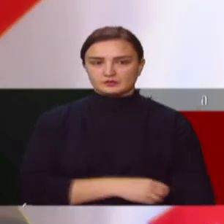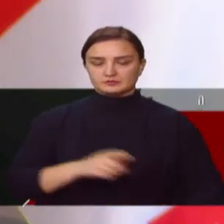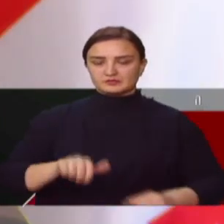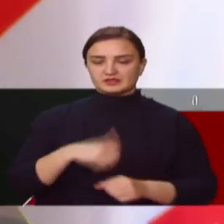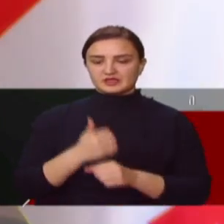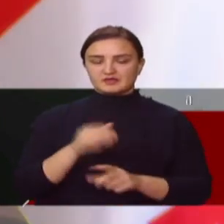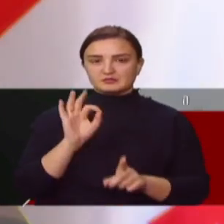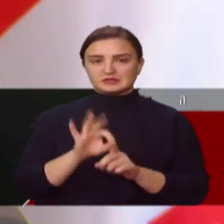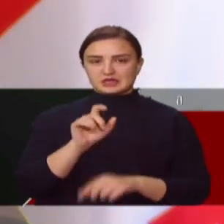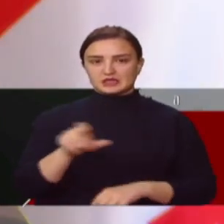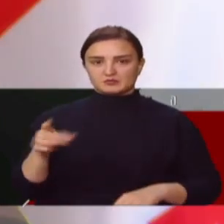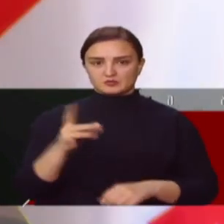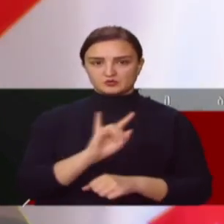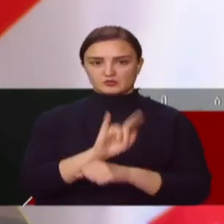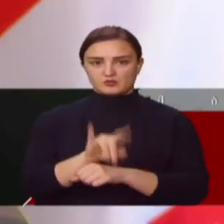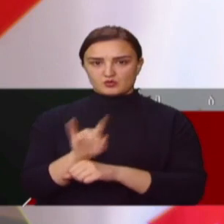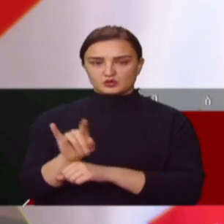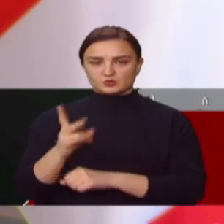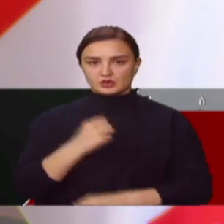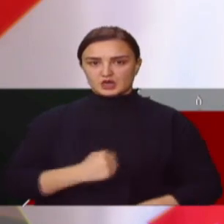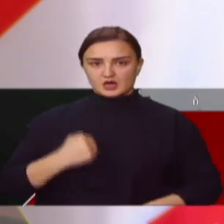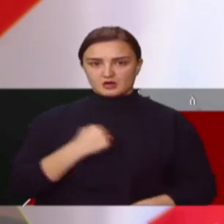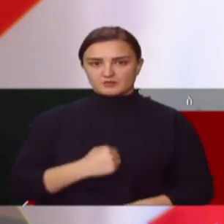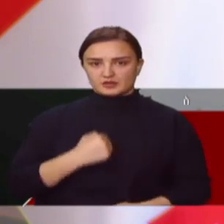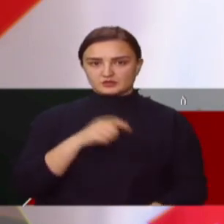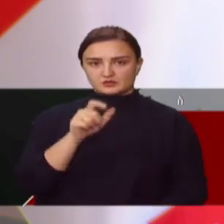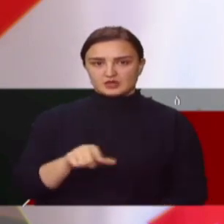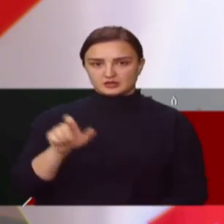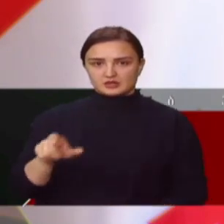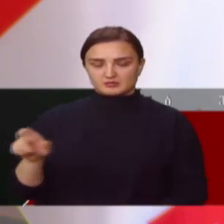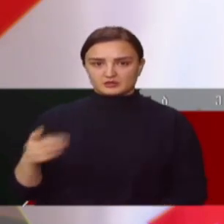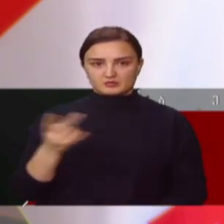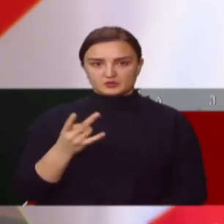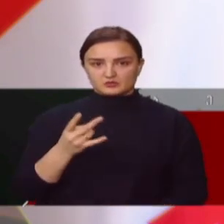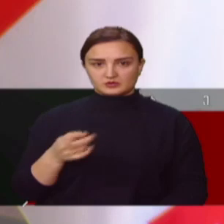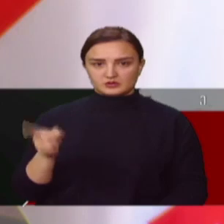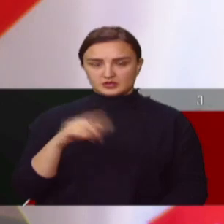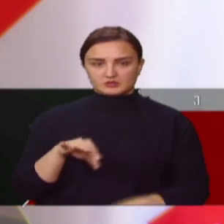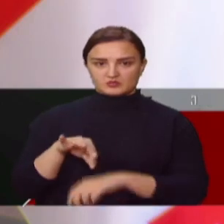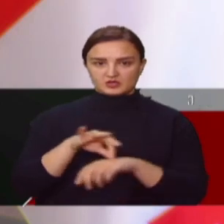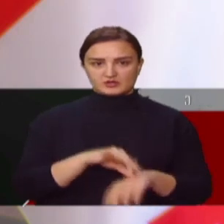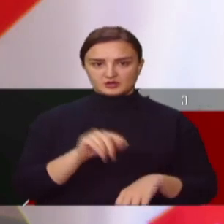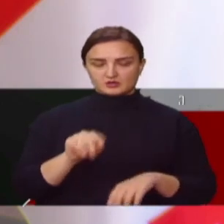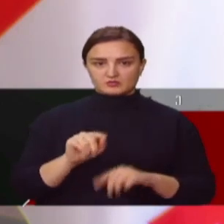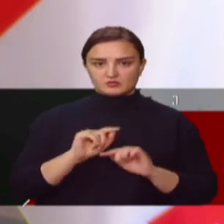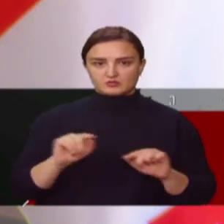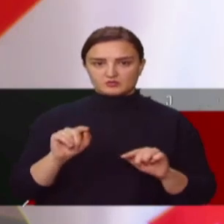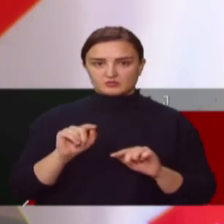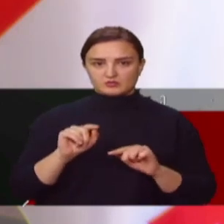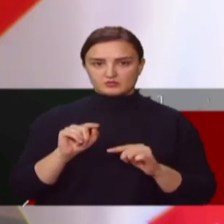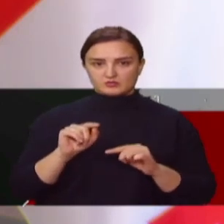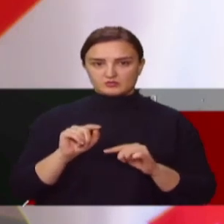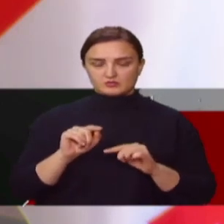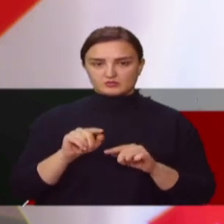მიზანი. ადამიანებს უნდა მოატყუო, გააბრაზო, ადამიანები უნდა გადმოიყვანო იმ პროპაგანდისტულ